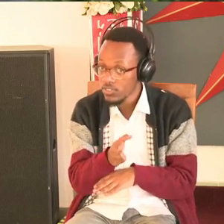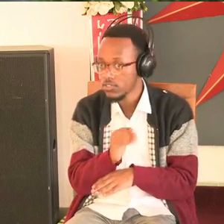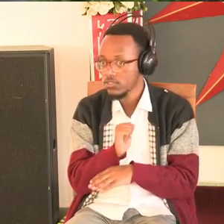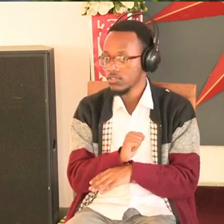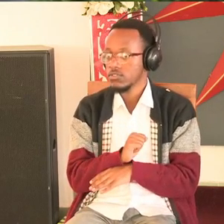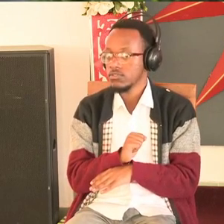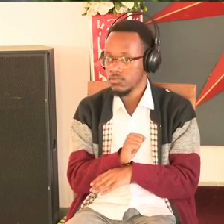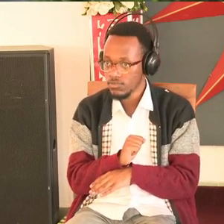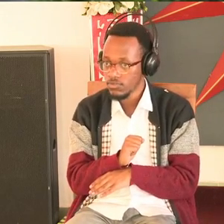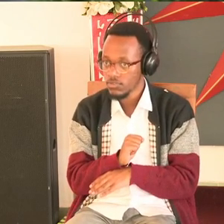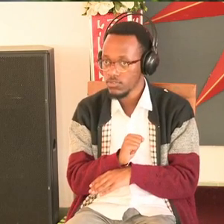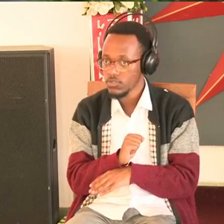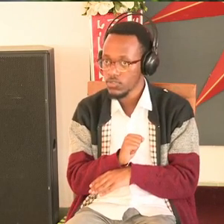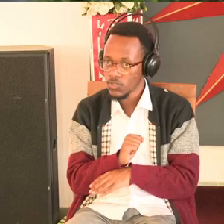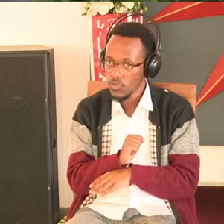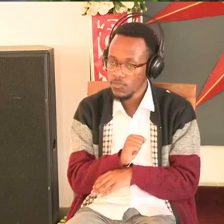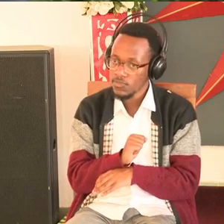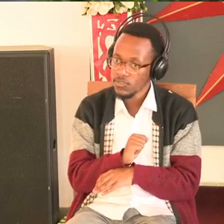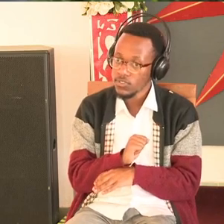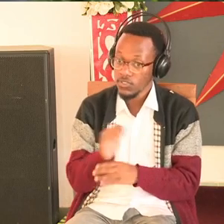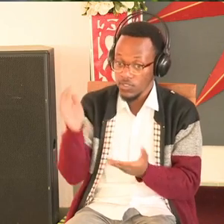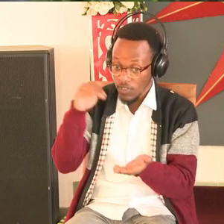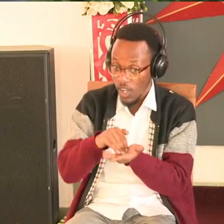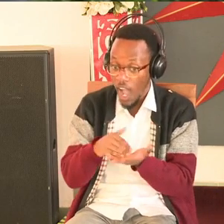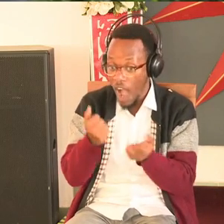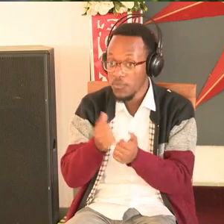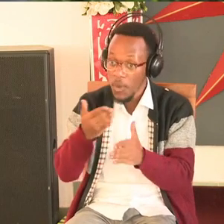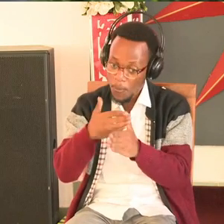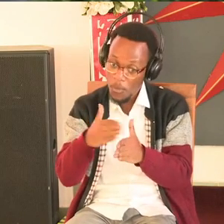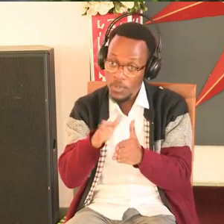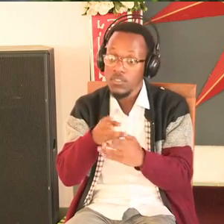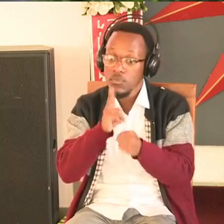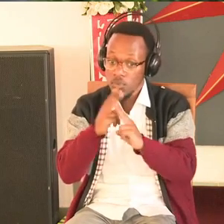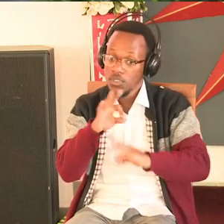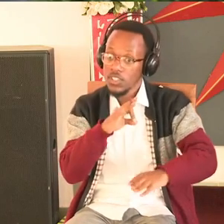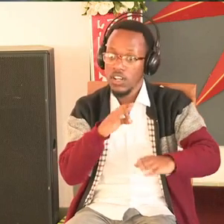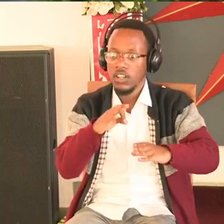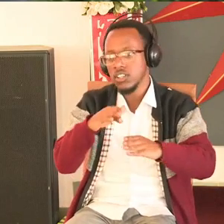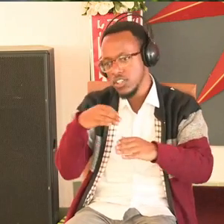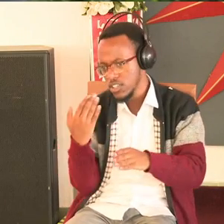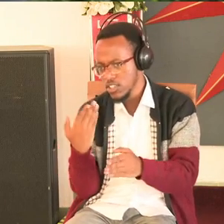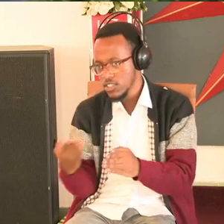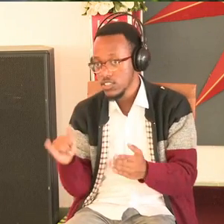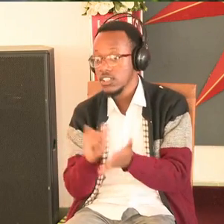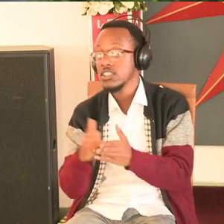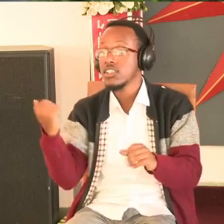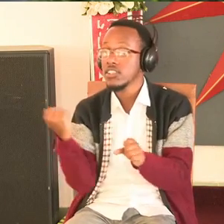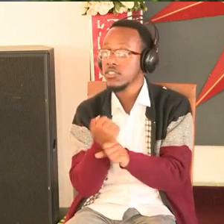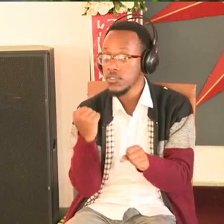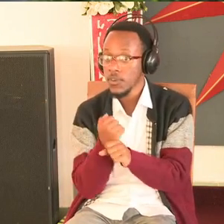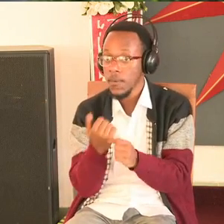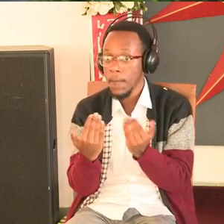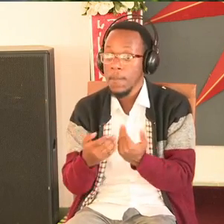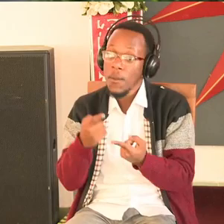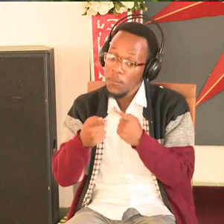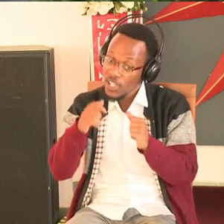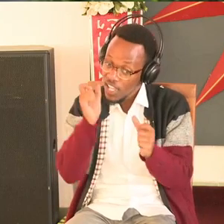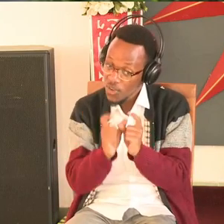muri iki gihe cyacu kandi akagira umugabane mu by'Imana iri gukora muri iki gihe ariko utari uw'Imana